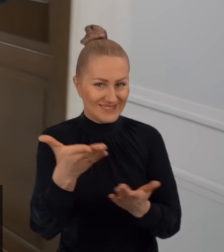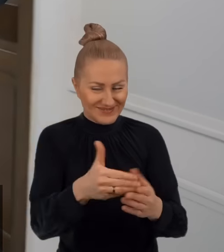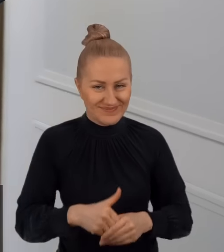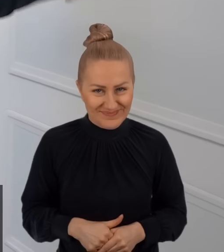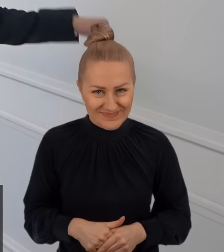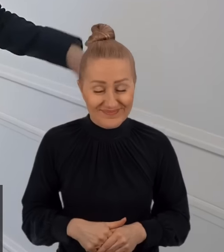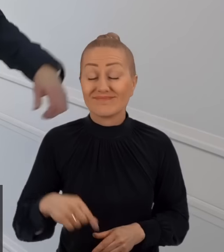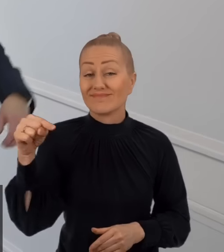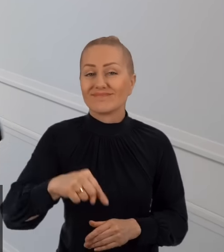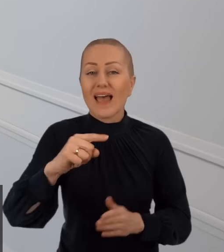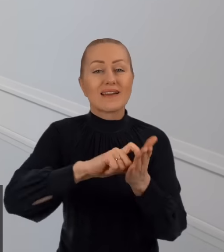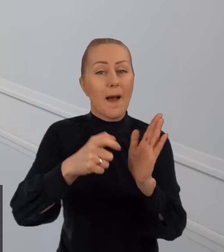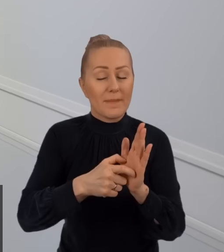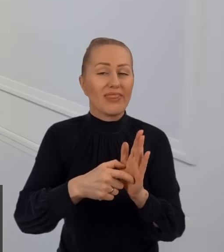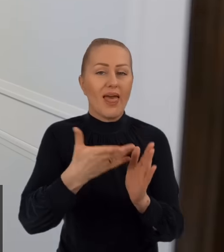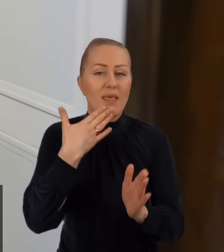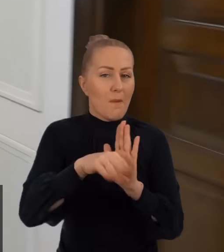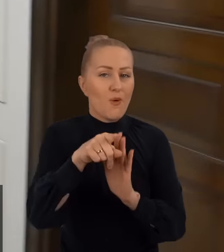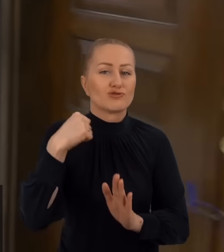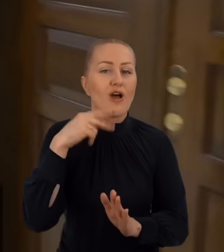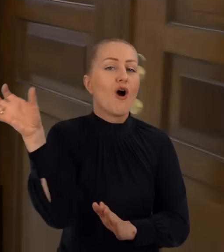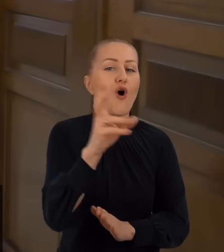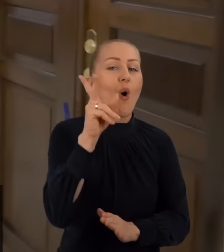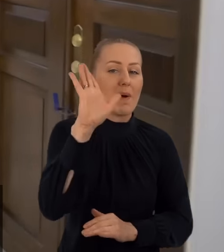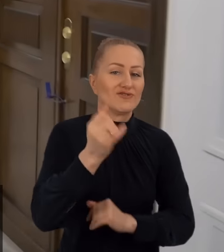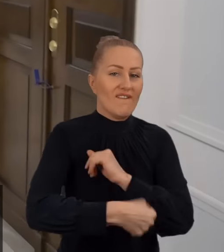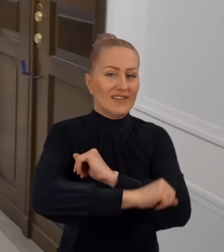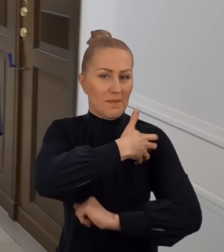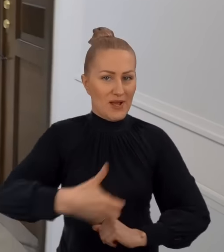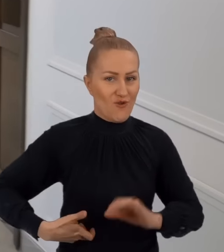Tu jest gabinet, który czeka na wicemarszałka z PiS-u.